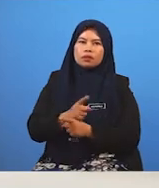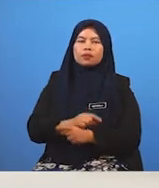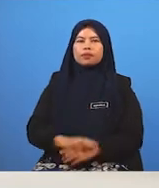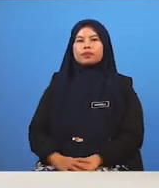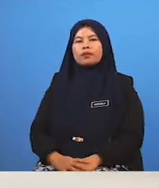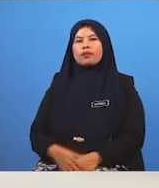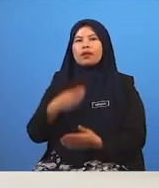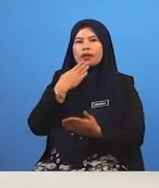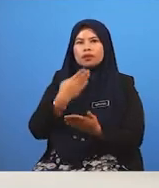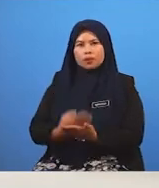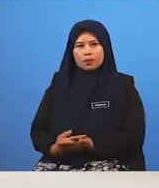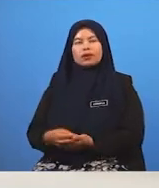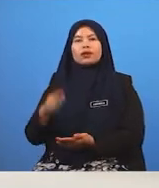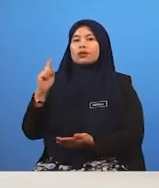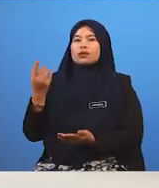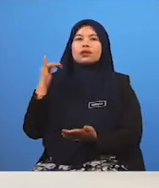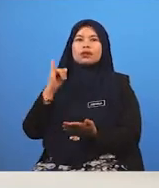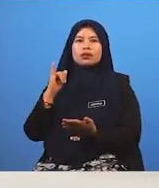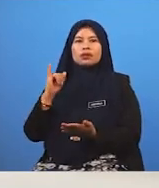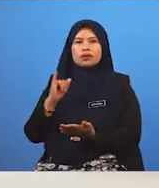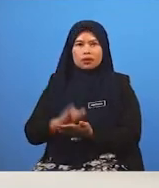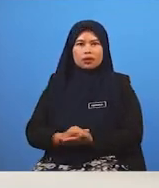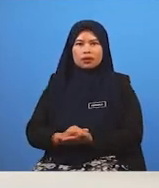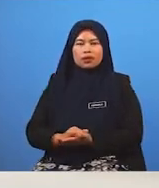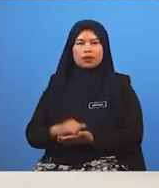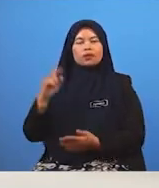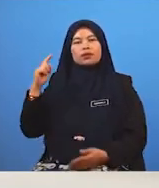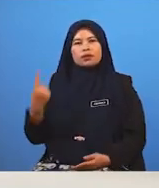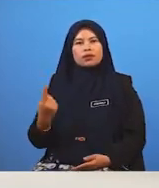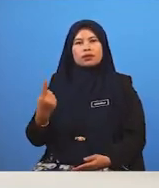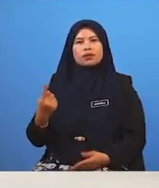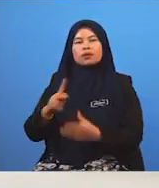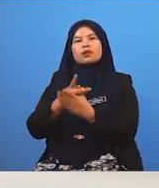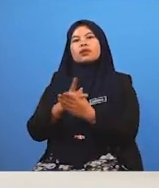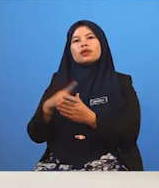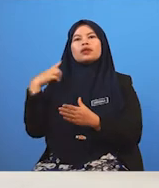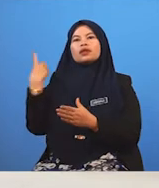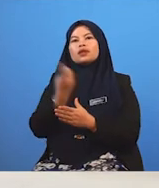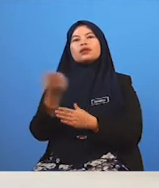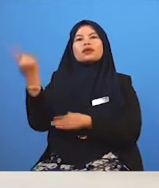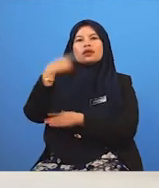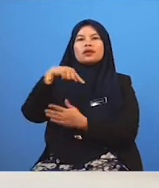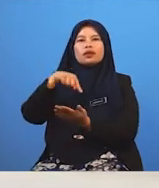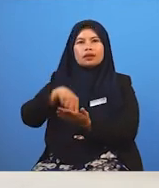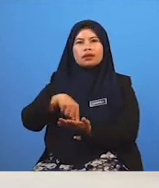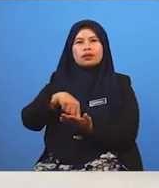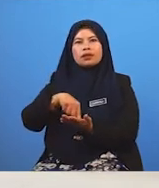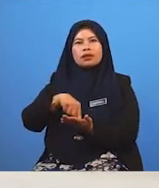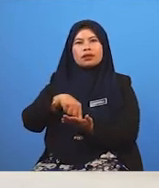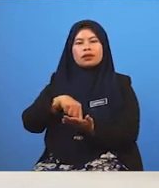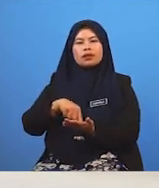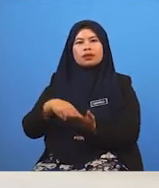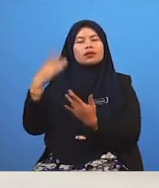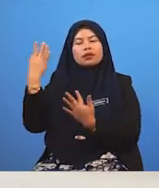Baiklah, sekian saja perkongsian kita pada hari ini. Saya berharap selepas daripada pembelajaran ini nanti,